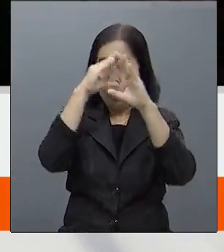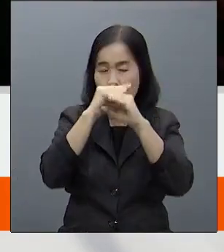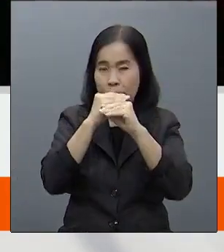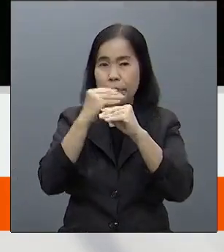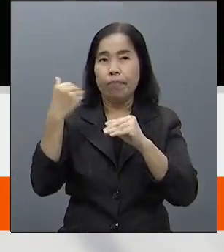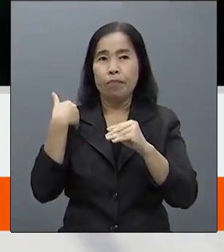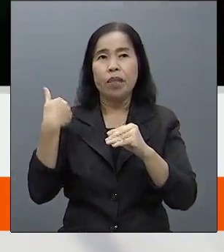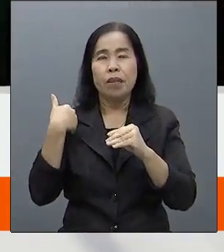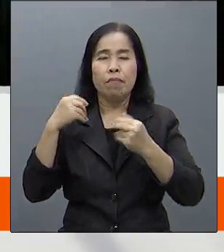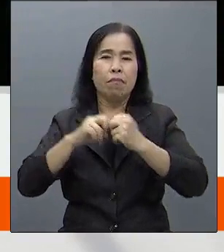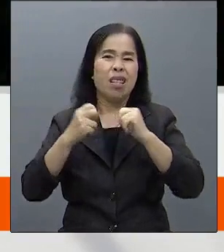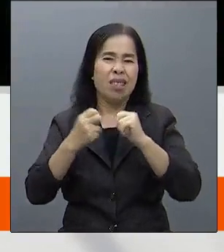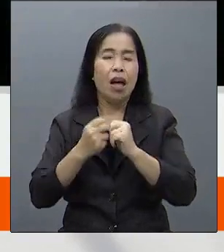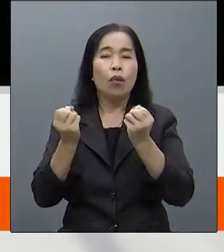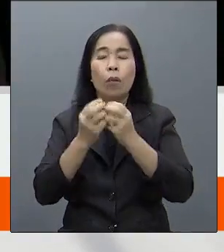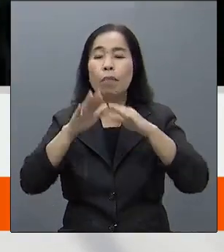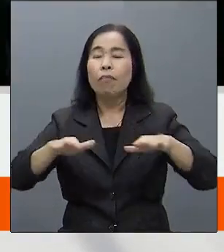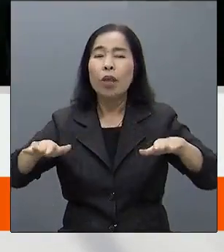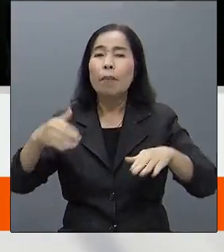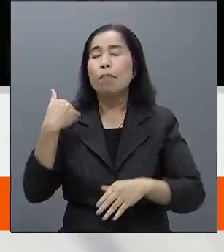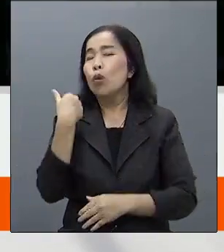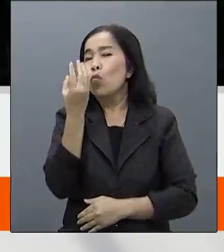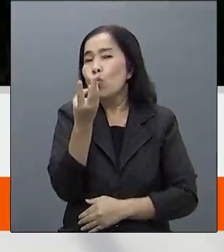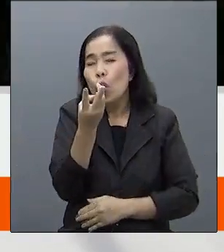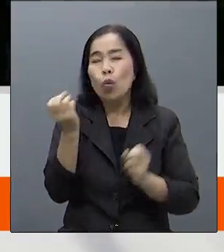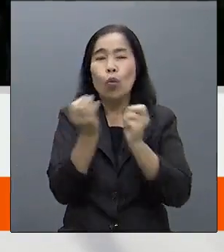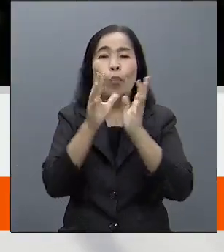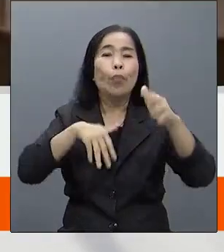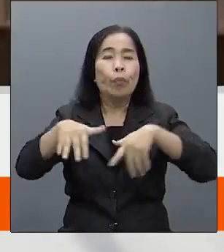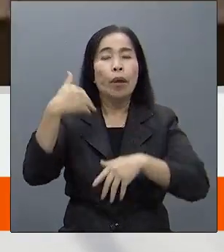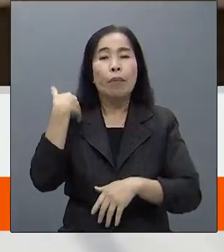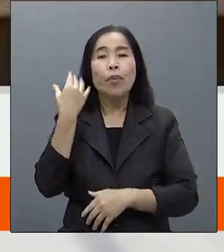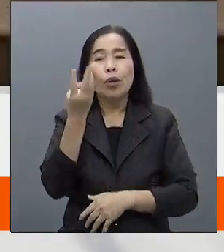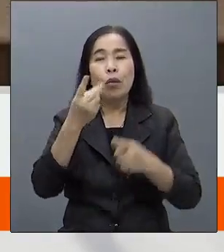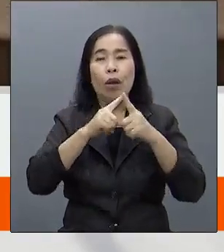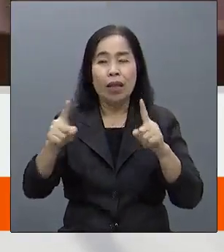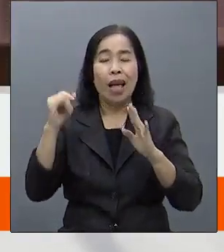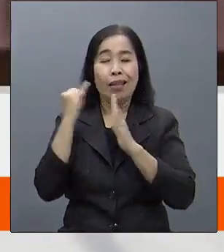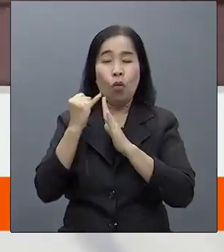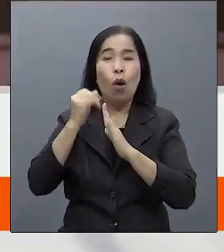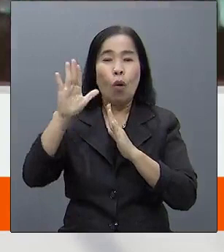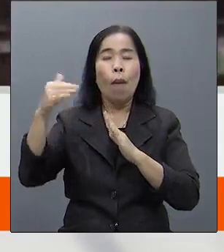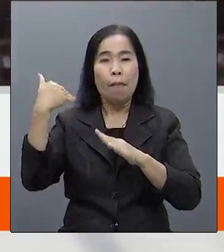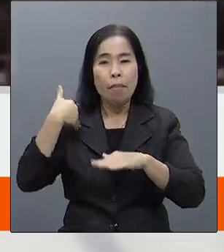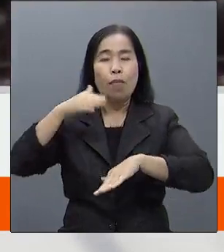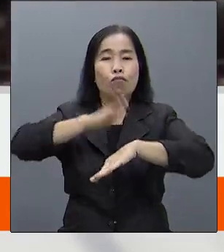ส่งผลกระทบต่อพี่น้องประชาชนมากนักแต่ว่าในทางปฏิบัติเนี่ยนะครับหนึ่งเนี่ยจังหวัดก็จะมีการแจ้งเตือนภัยว่